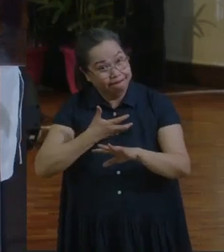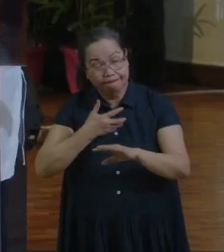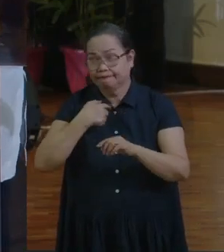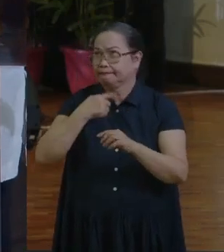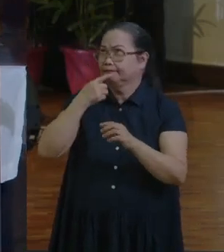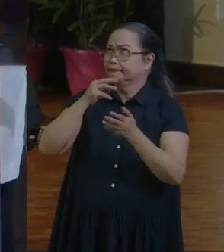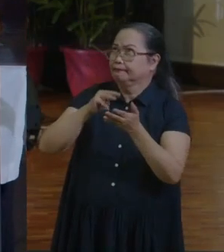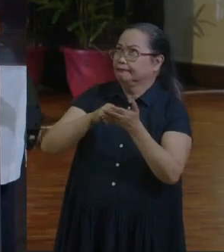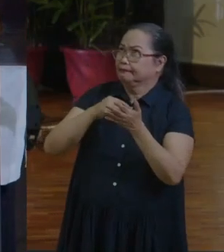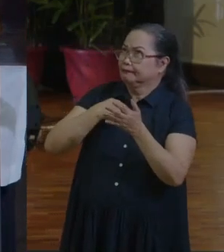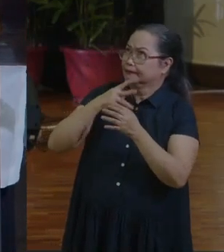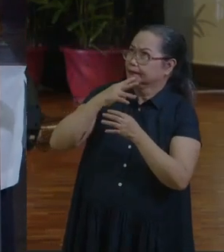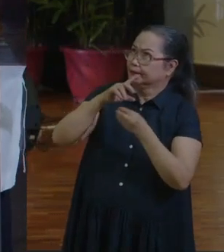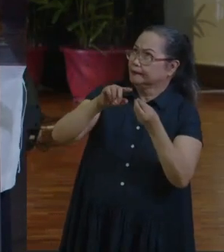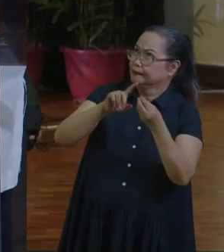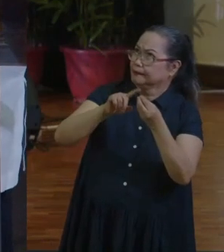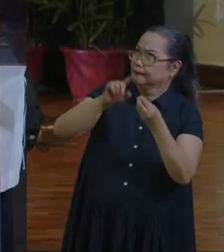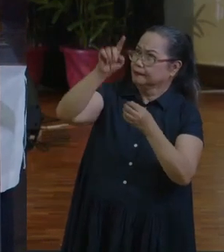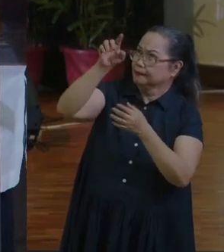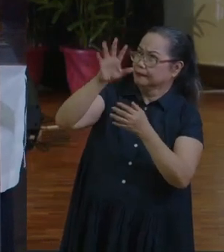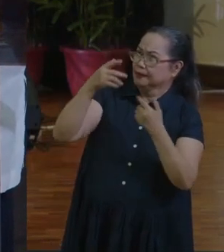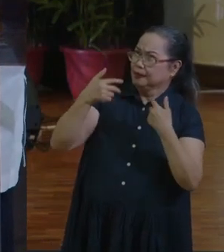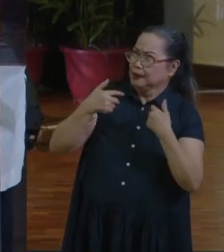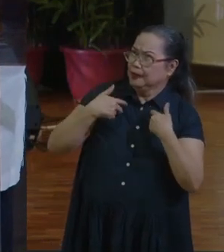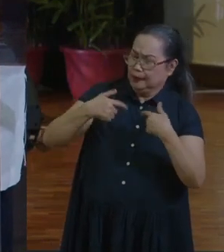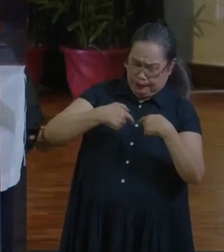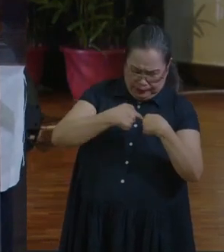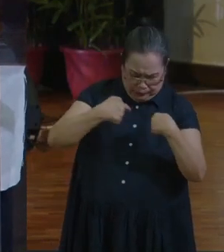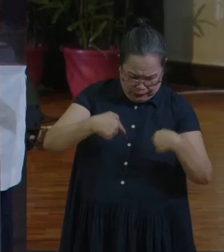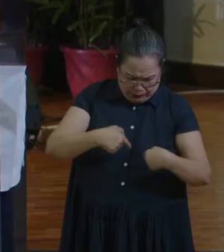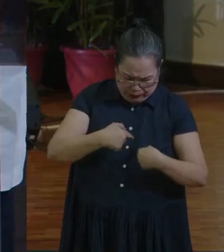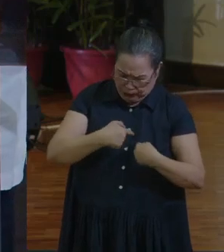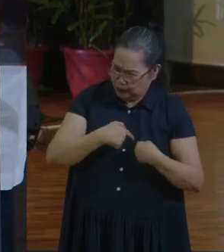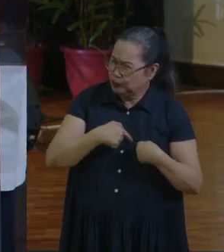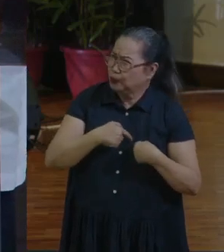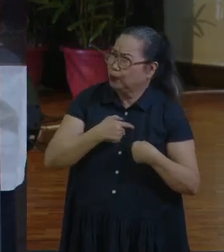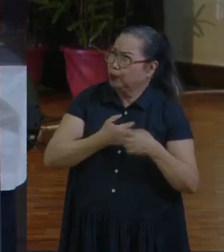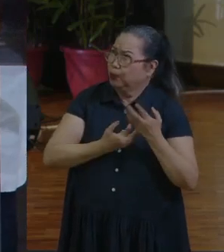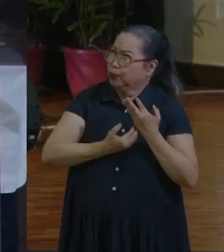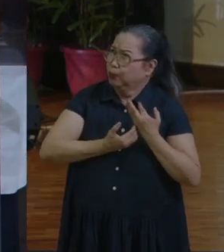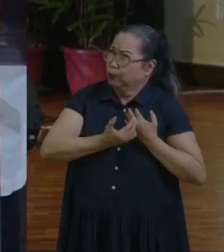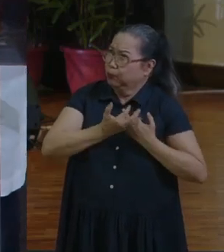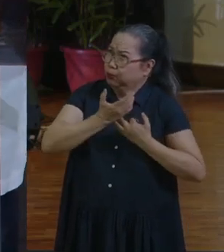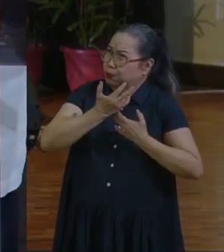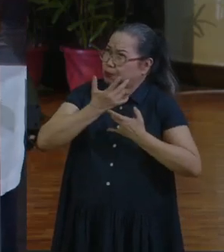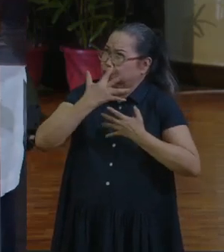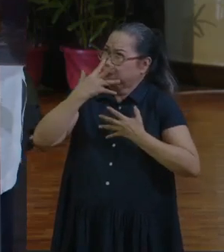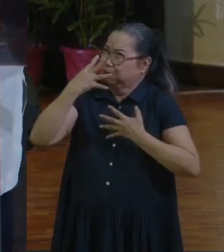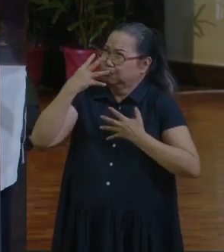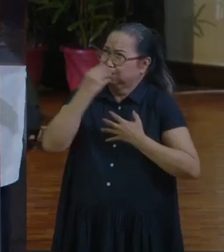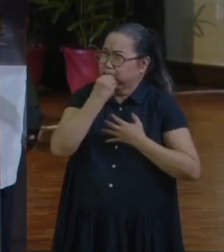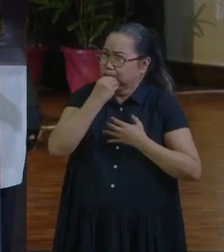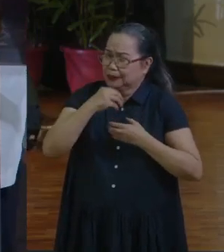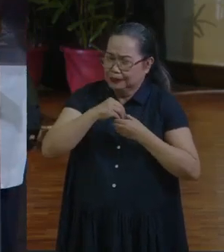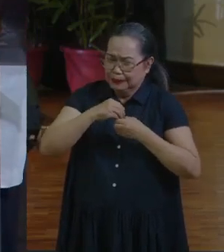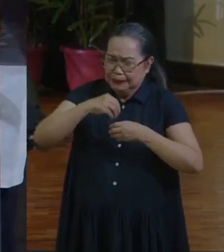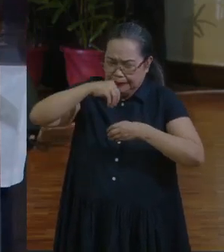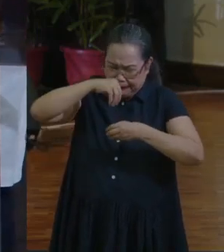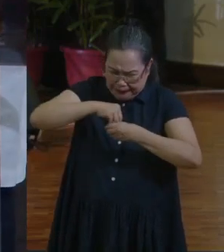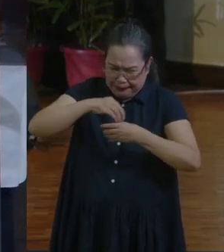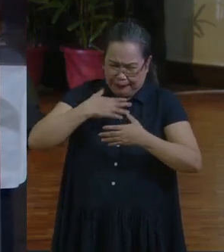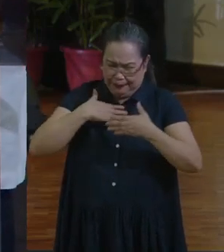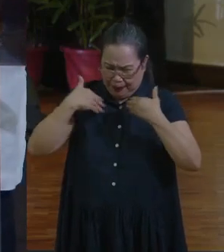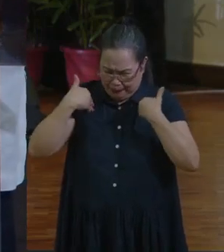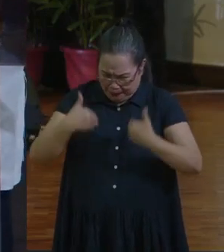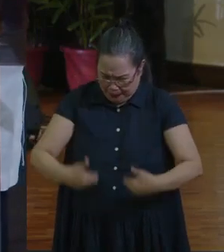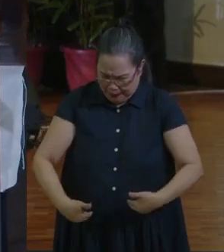mention him or speak anymore in his name, there is in my heart, as it were, a burning fire shut up in my bones. And